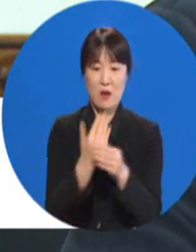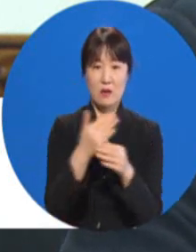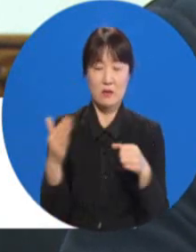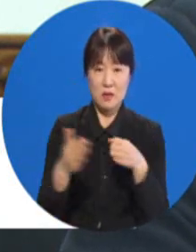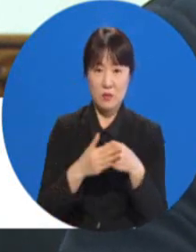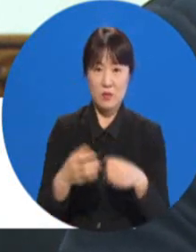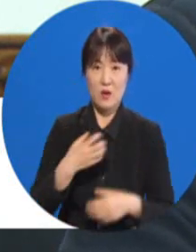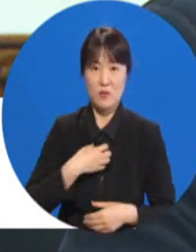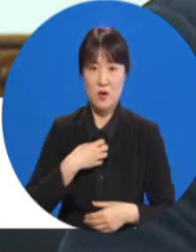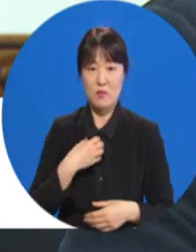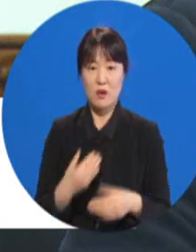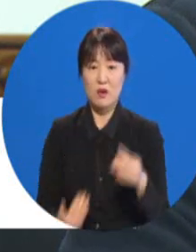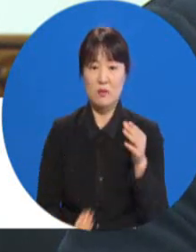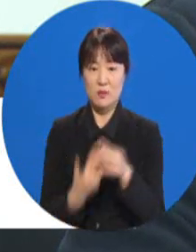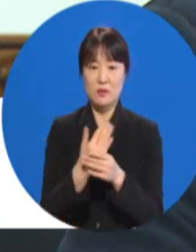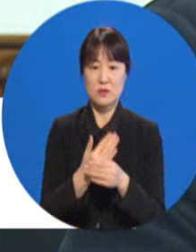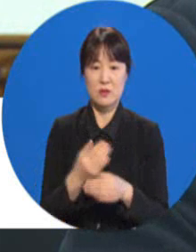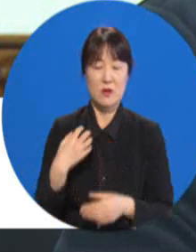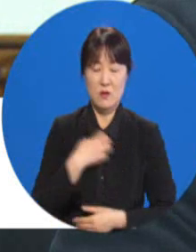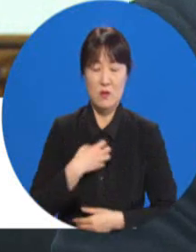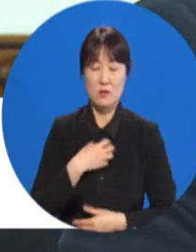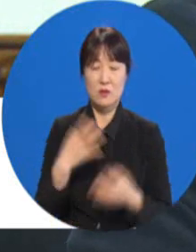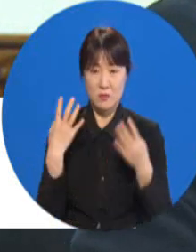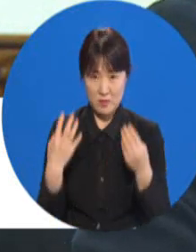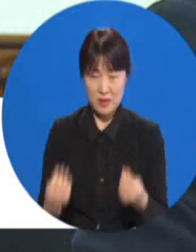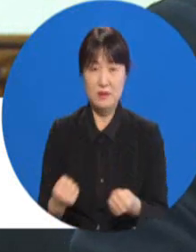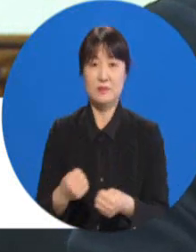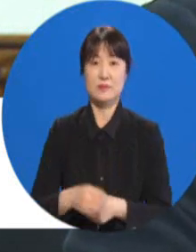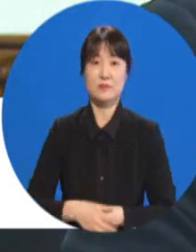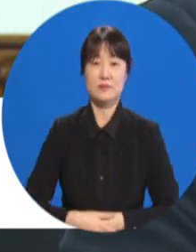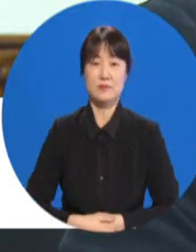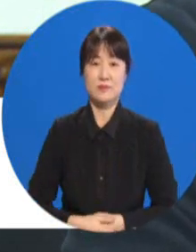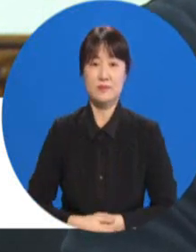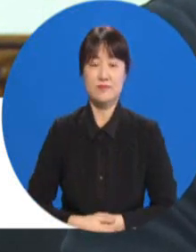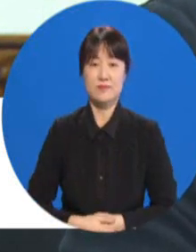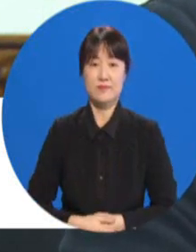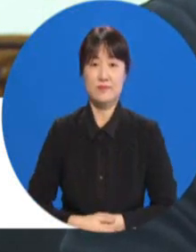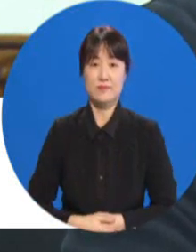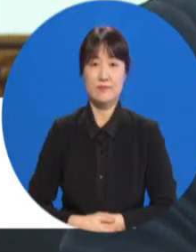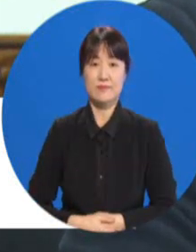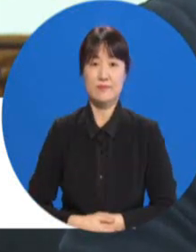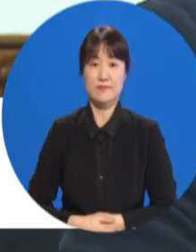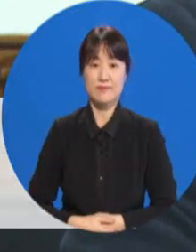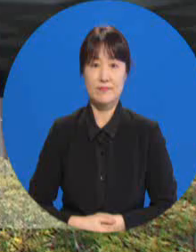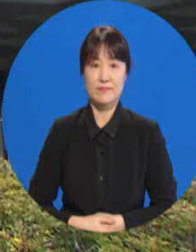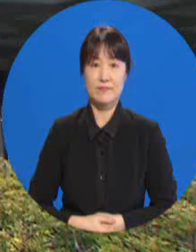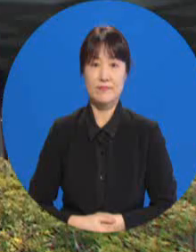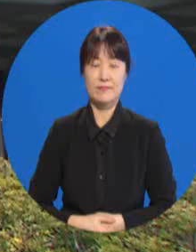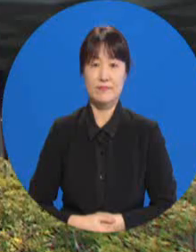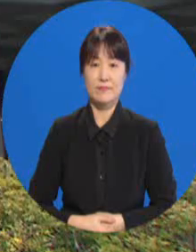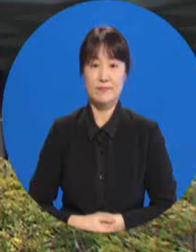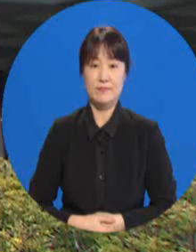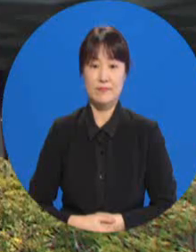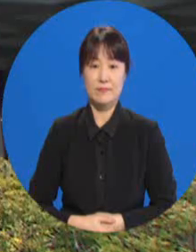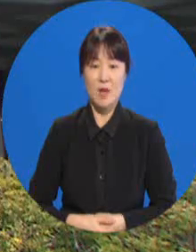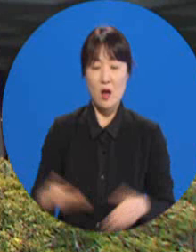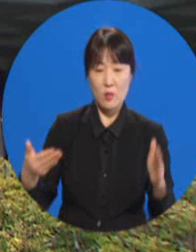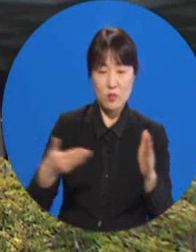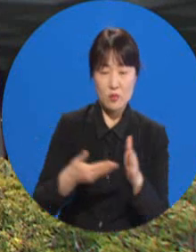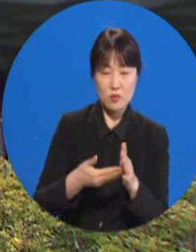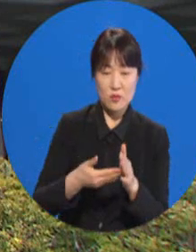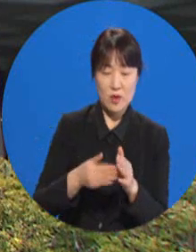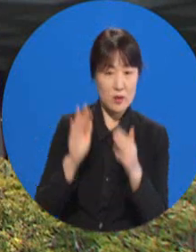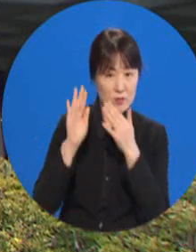선체를 지금 손상을 시켜가지고 선박 자체에서 어떤 위험한 것 같다 나오지 않을까 그런 우려도 상당히 많습니다. 낙포부대의